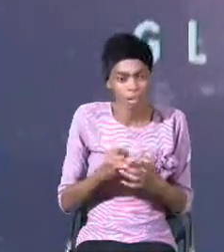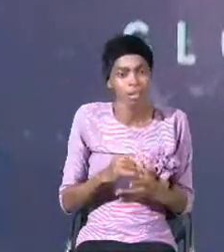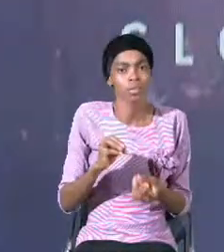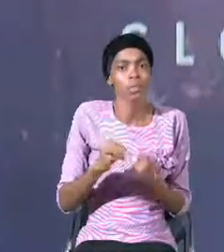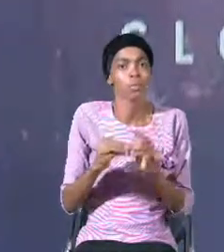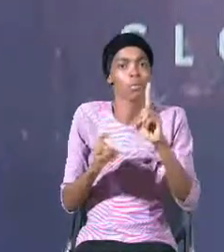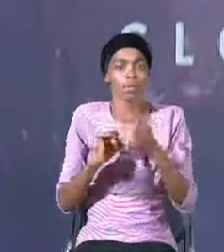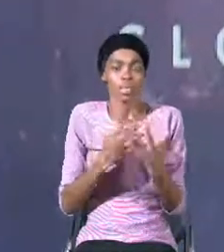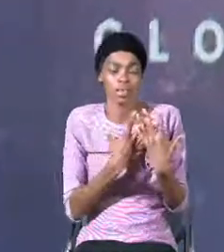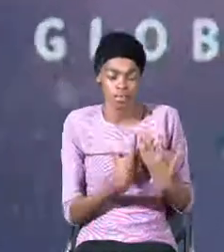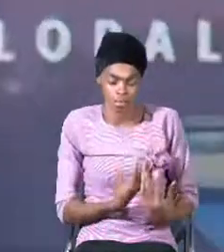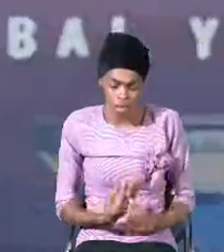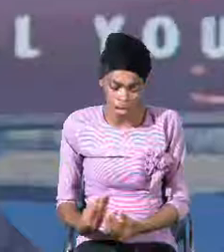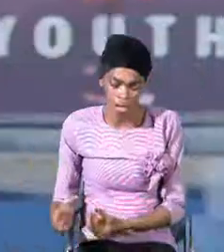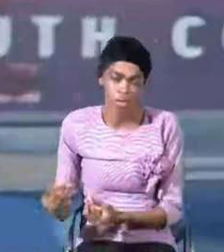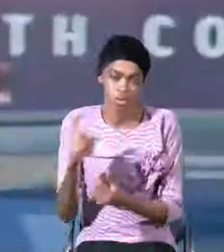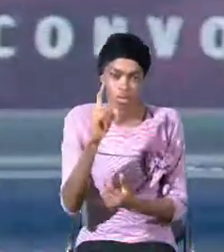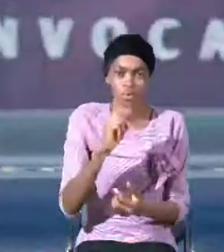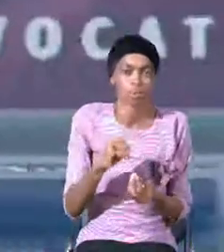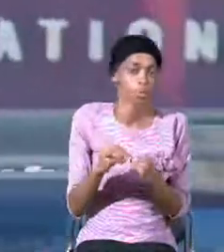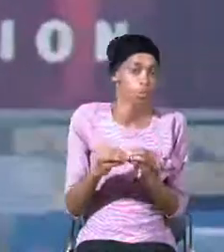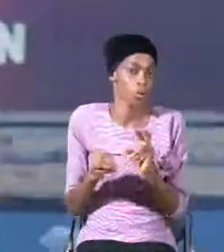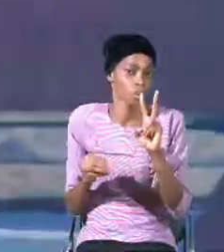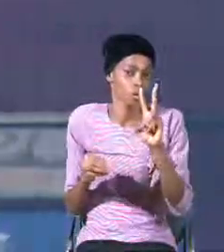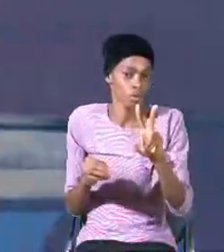te font. Deuxièmement,